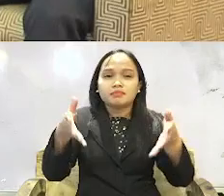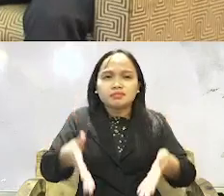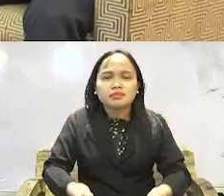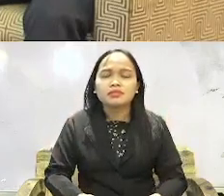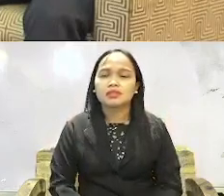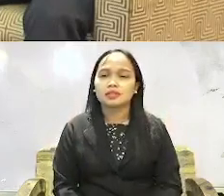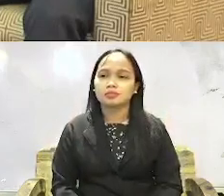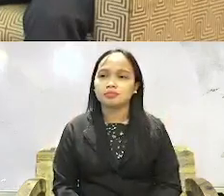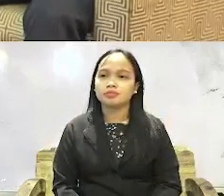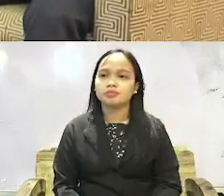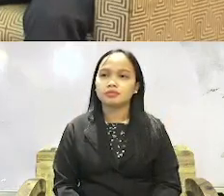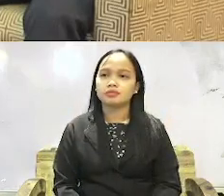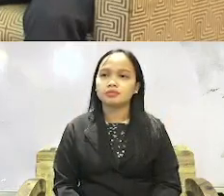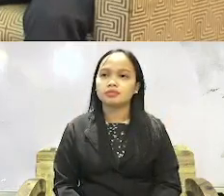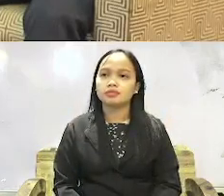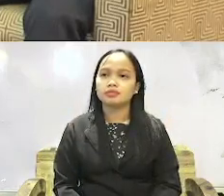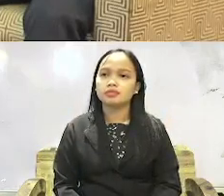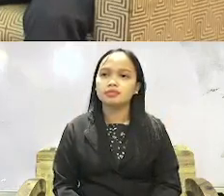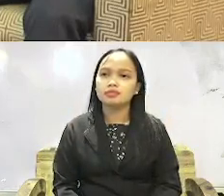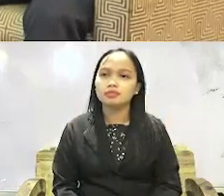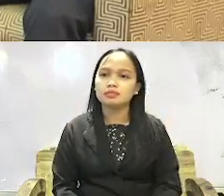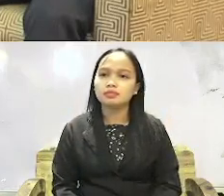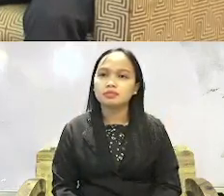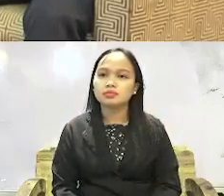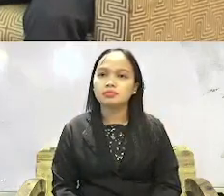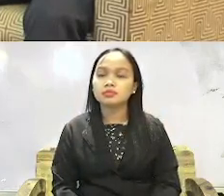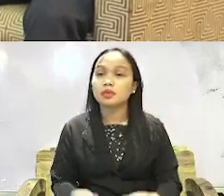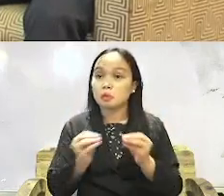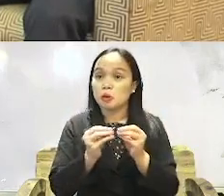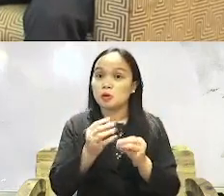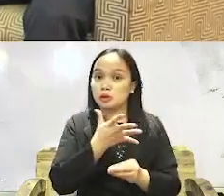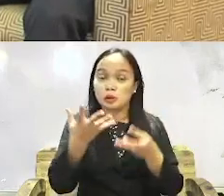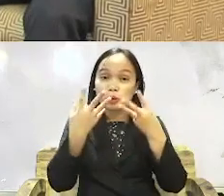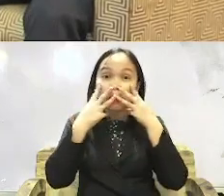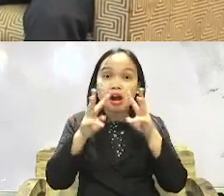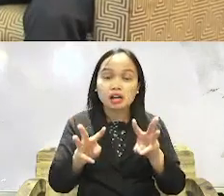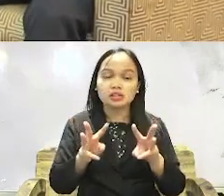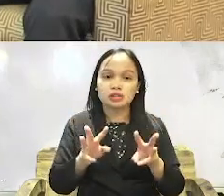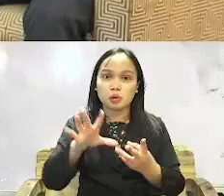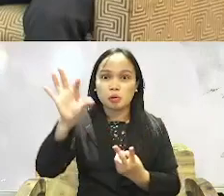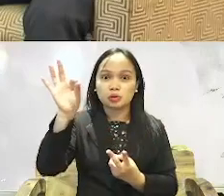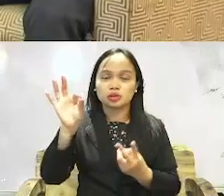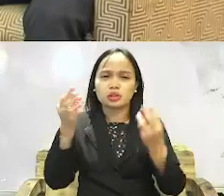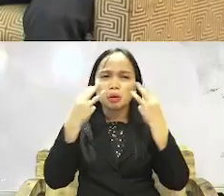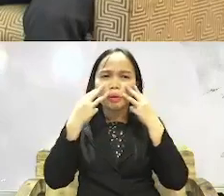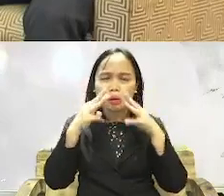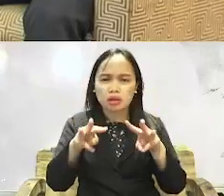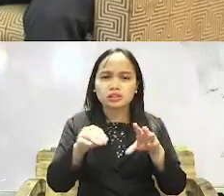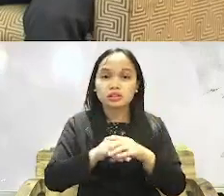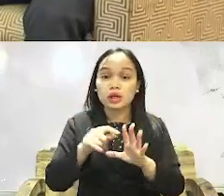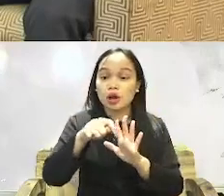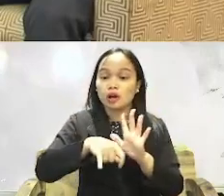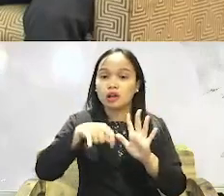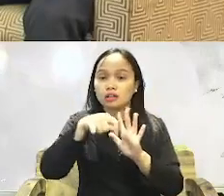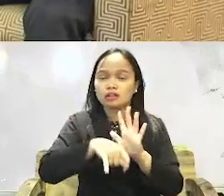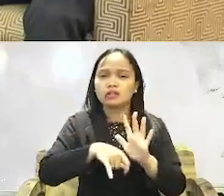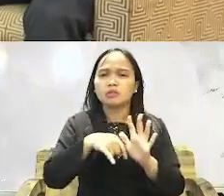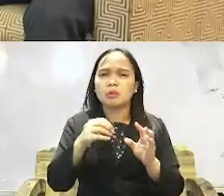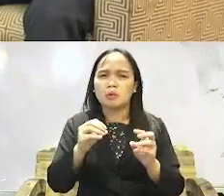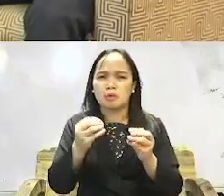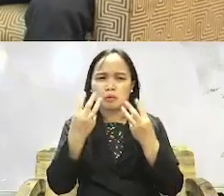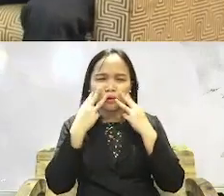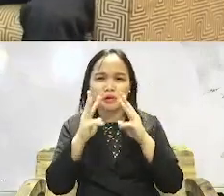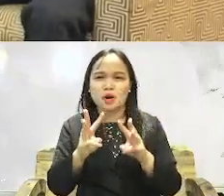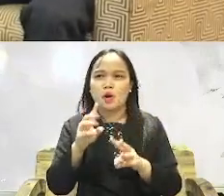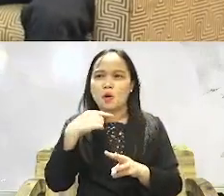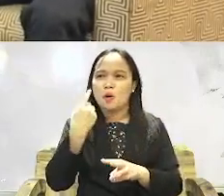yung mga sa inyo, mama. Sabi ko nga eh, mas pipiliin nyo bang panoorin sa YouTube or sa YouTube? Mas pipiliin nyo bang panoorin yung mga